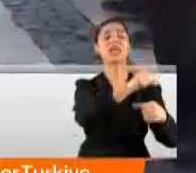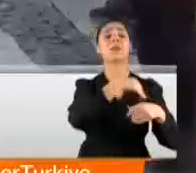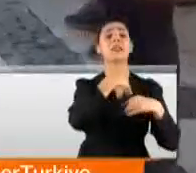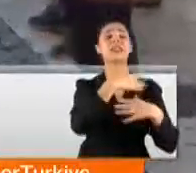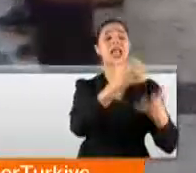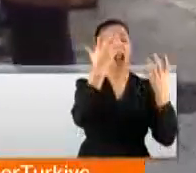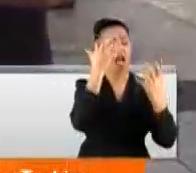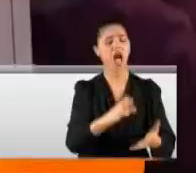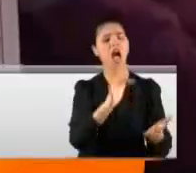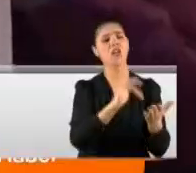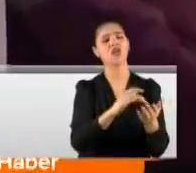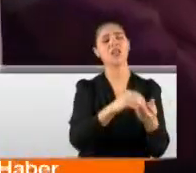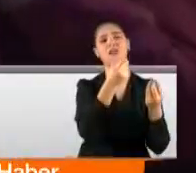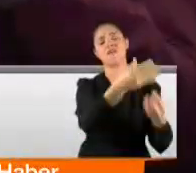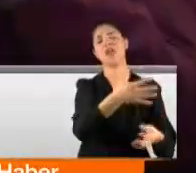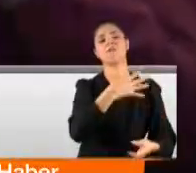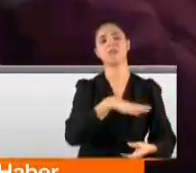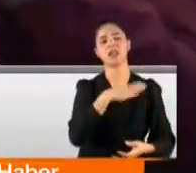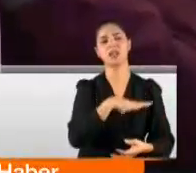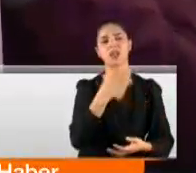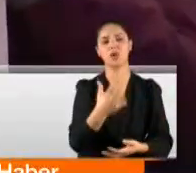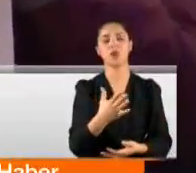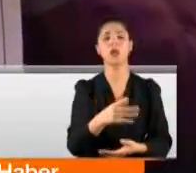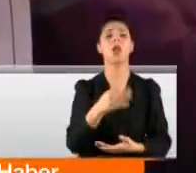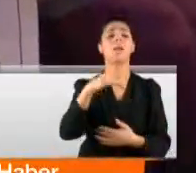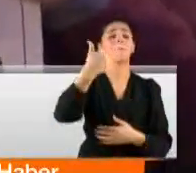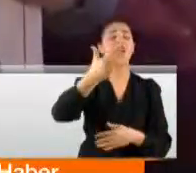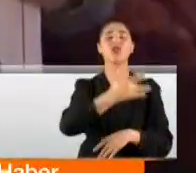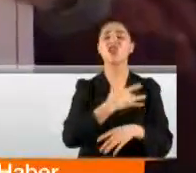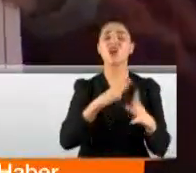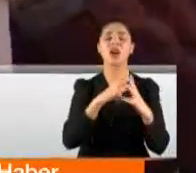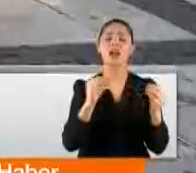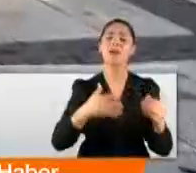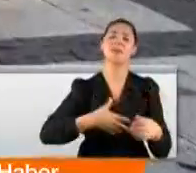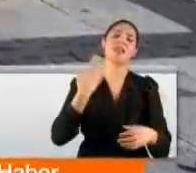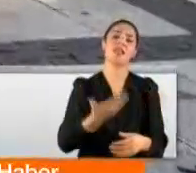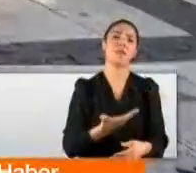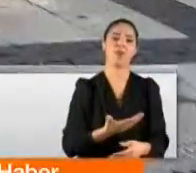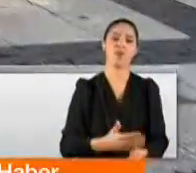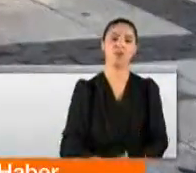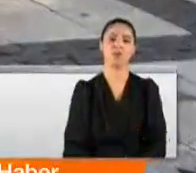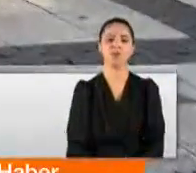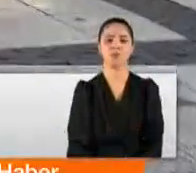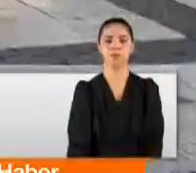değil, caydırıcı bir ceza da almasını istiyorlar. Başka canlar yanmasın diye. Bir senedir.